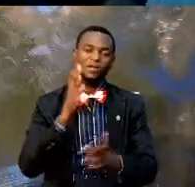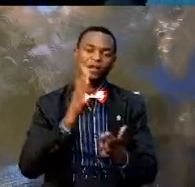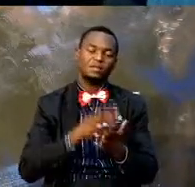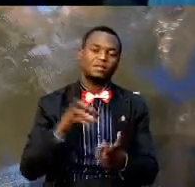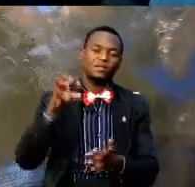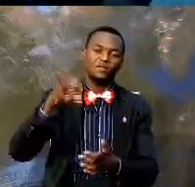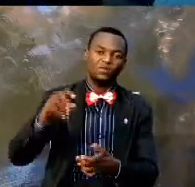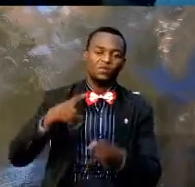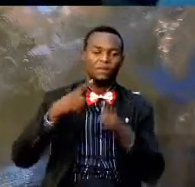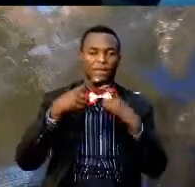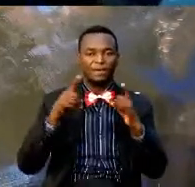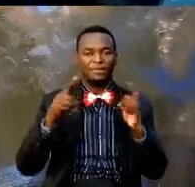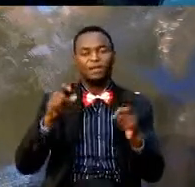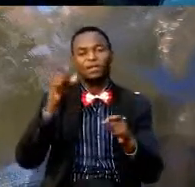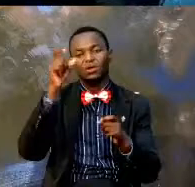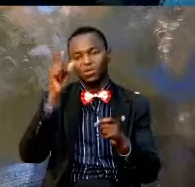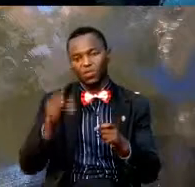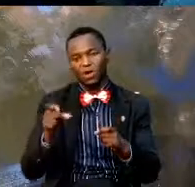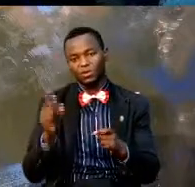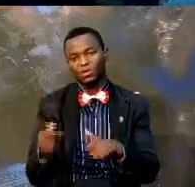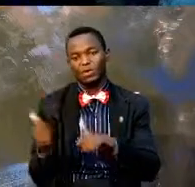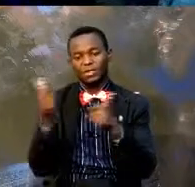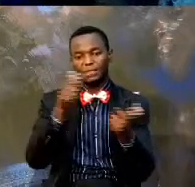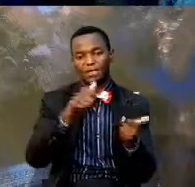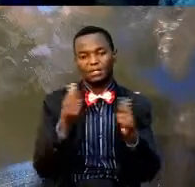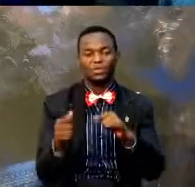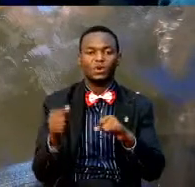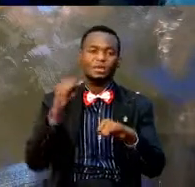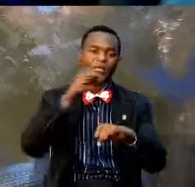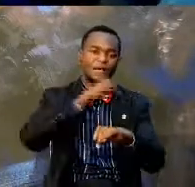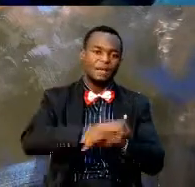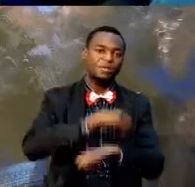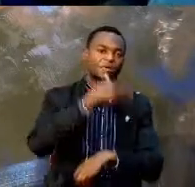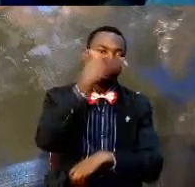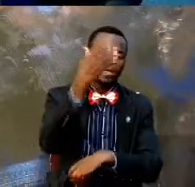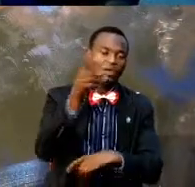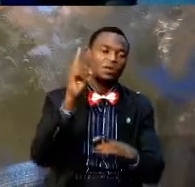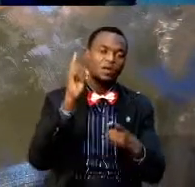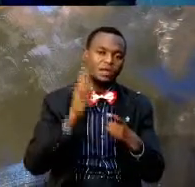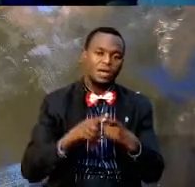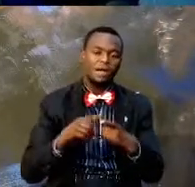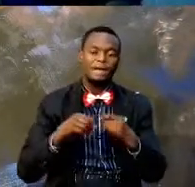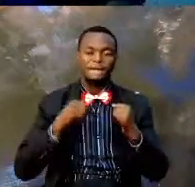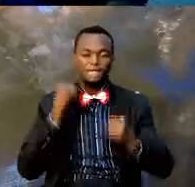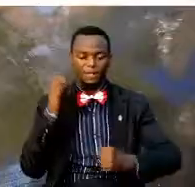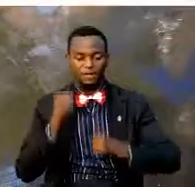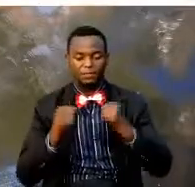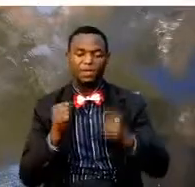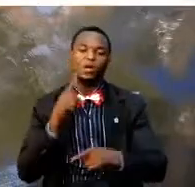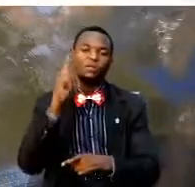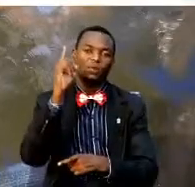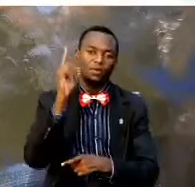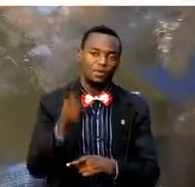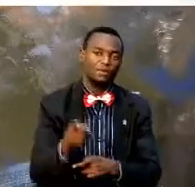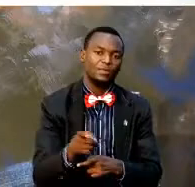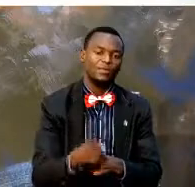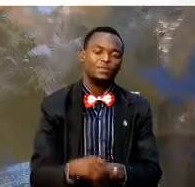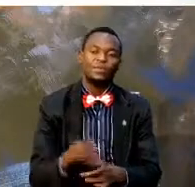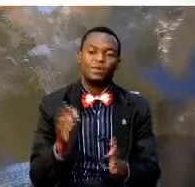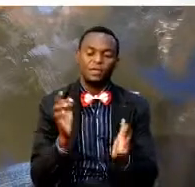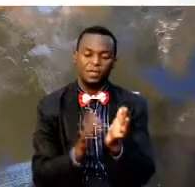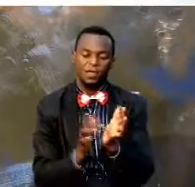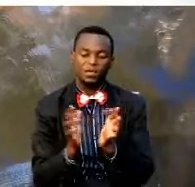vituo mbalimbali, watu watabatizwa sabato ya tarehe 9. Na piga mbio pale uliko.